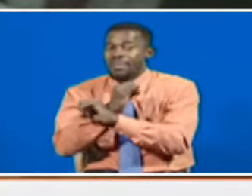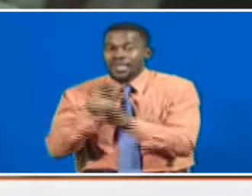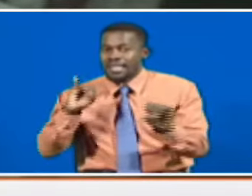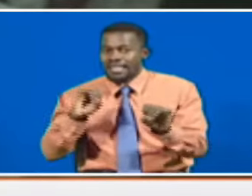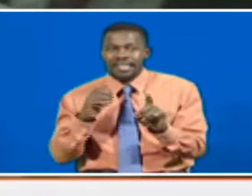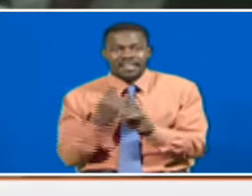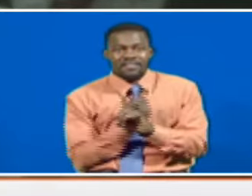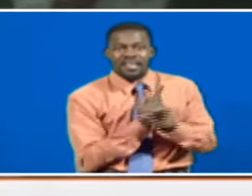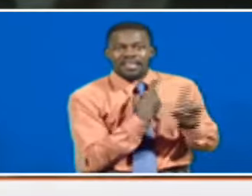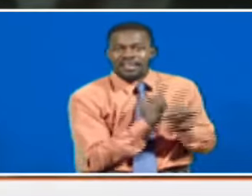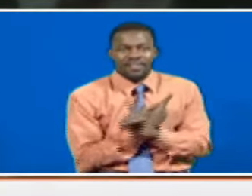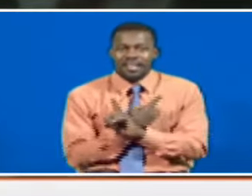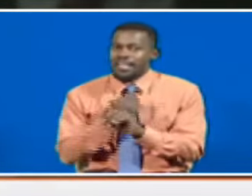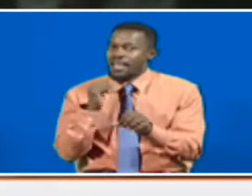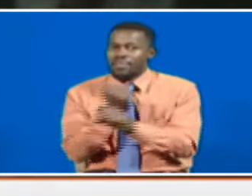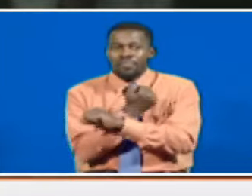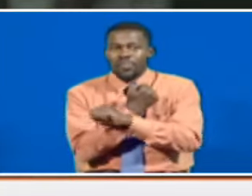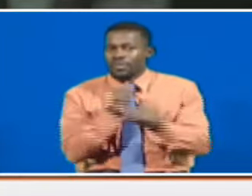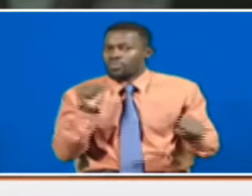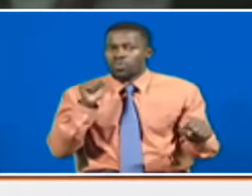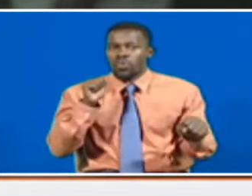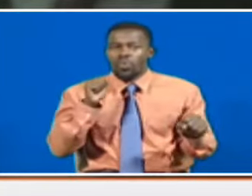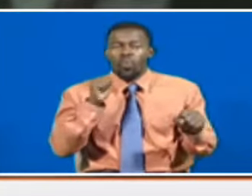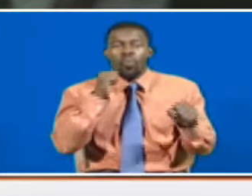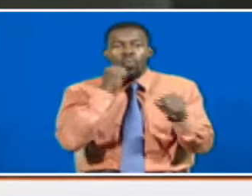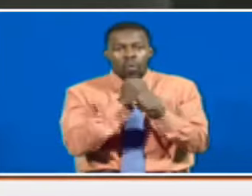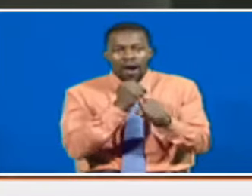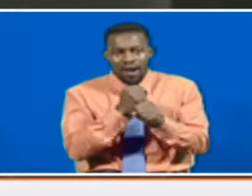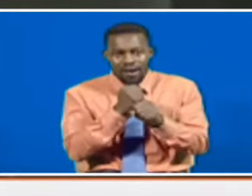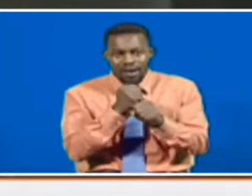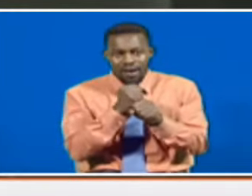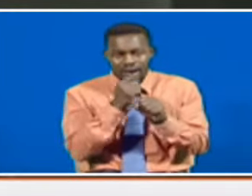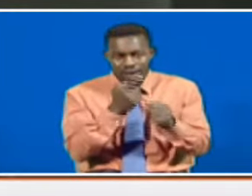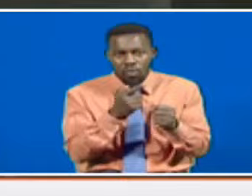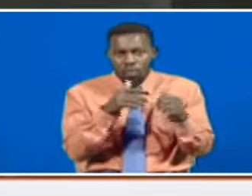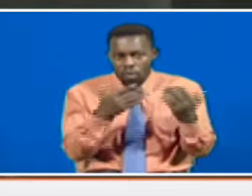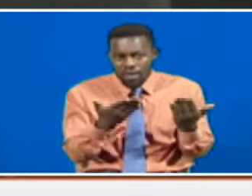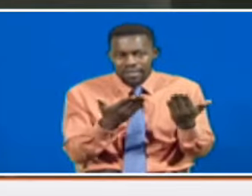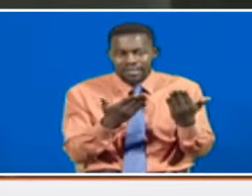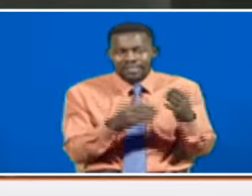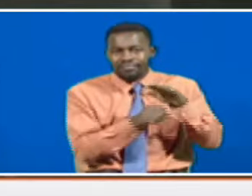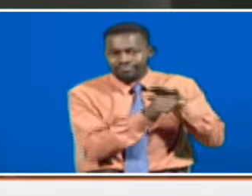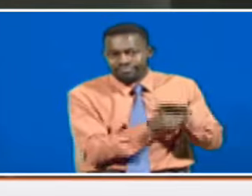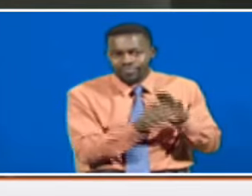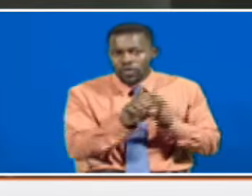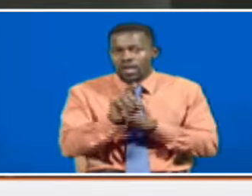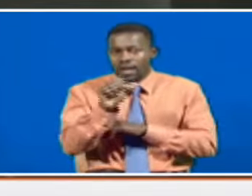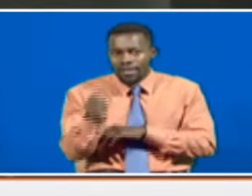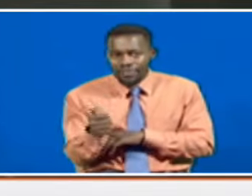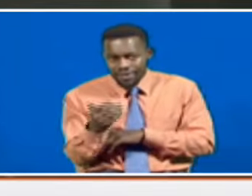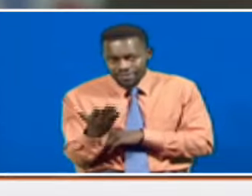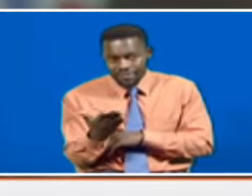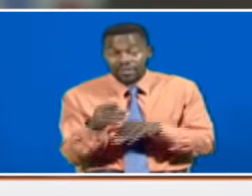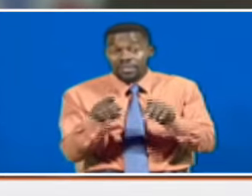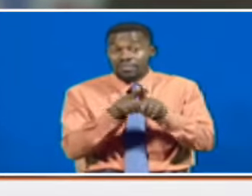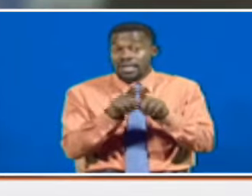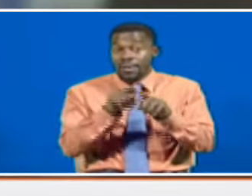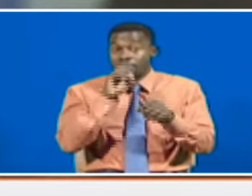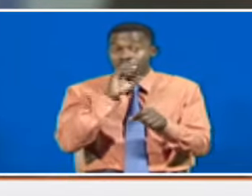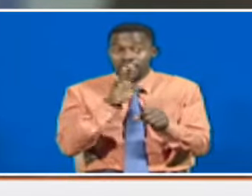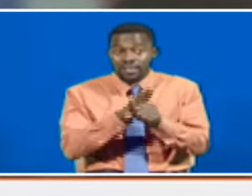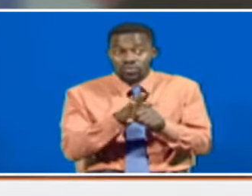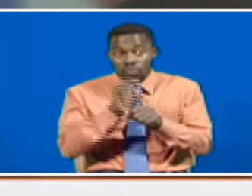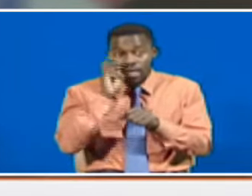government. They should not sing to the tune of the executive. Adhiambo amesema kuwa ataongoza baraza hilo na mawakili wenzake